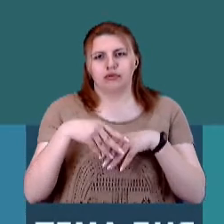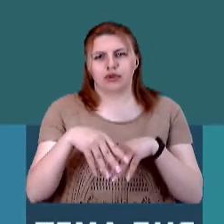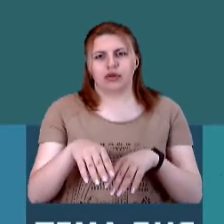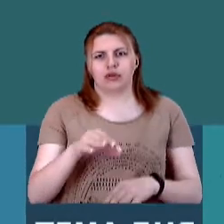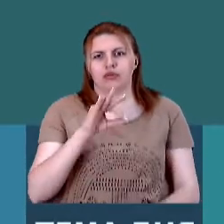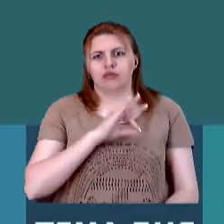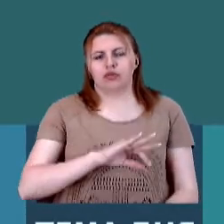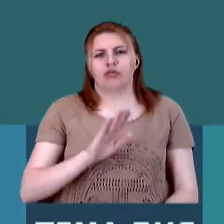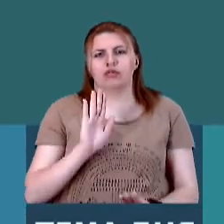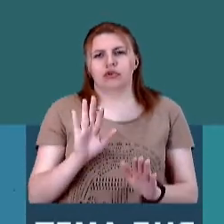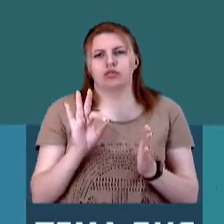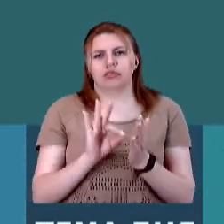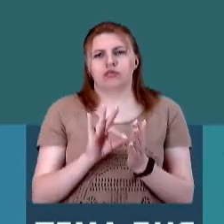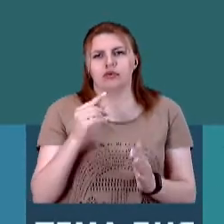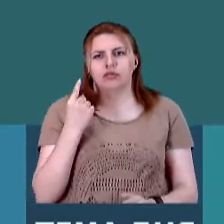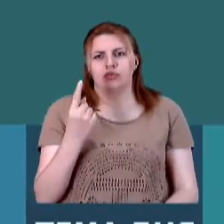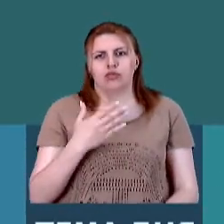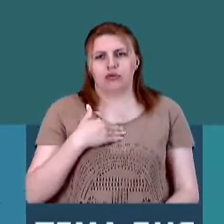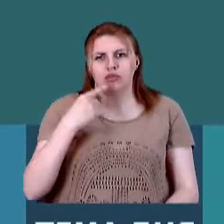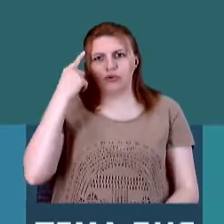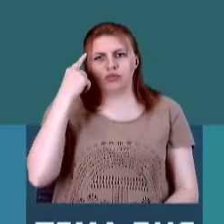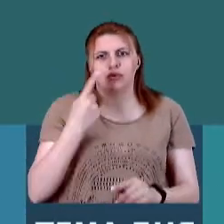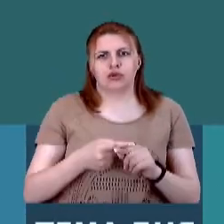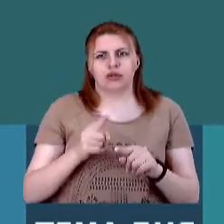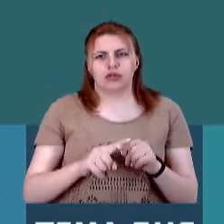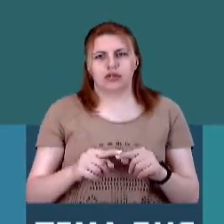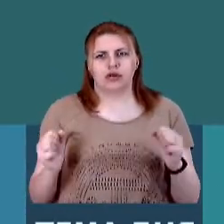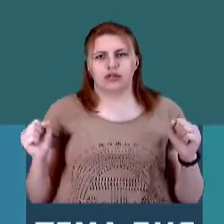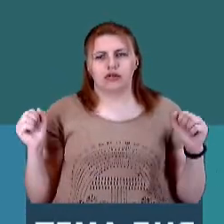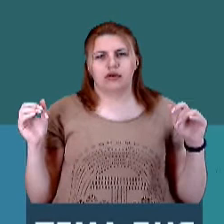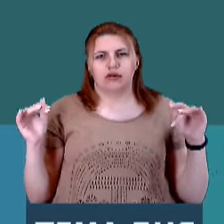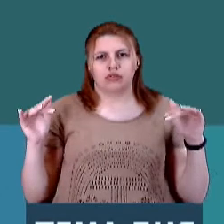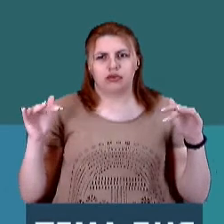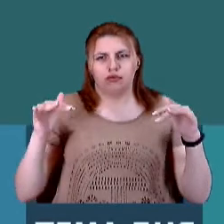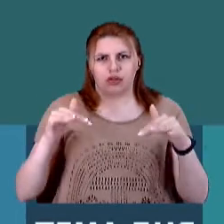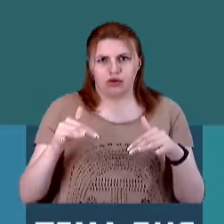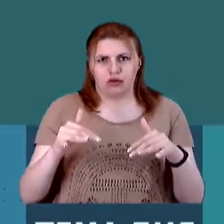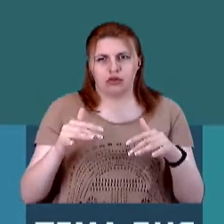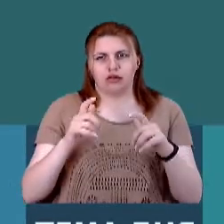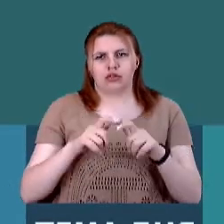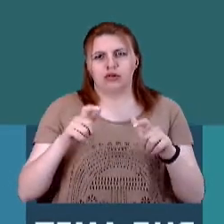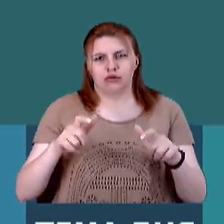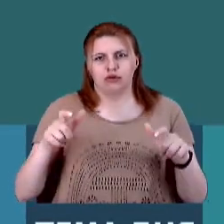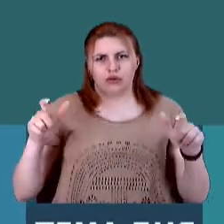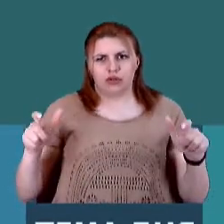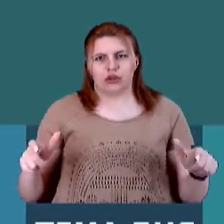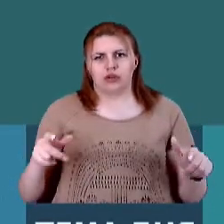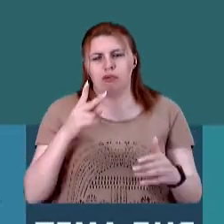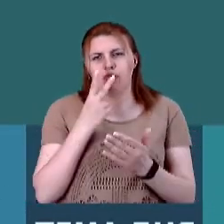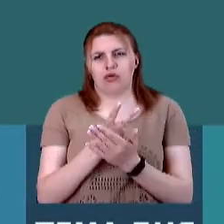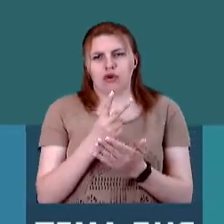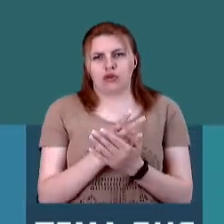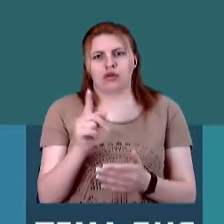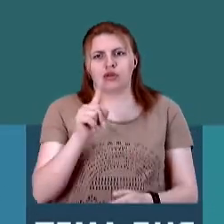однією метою, як на мою думку. Перше, це зібрати всіх своїх союзників, які в неї ще залишились, зібрати, показати, що Росія ще